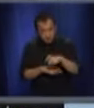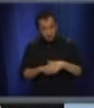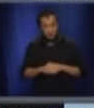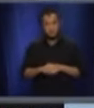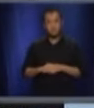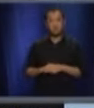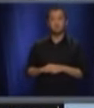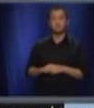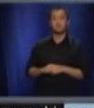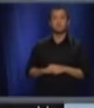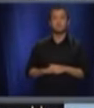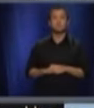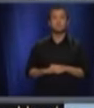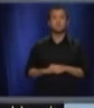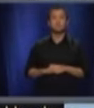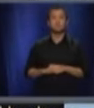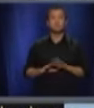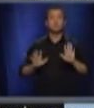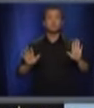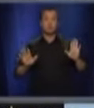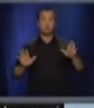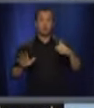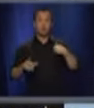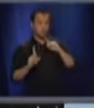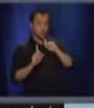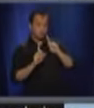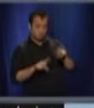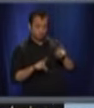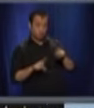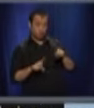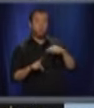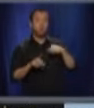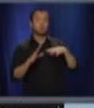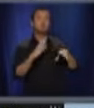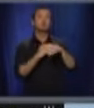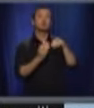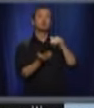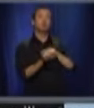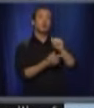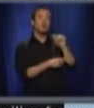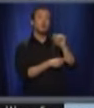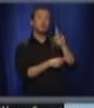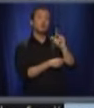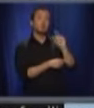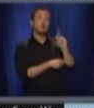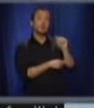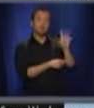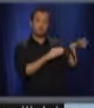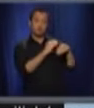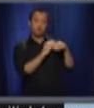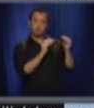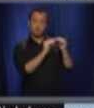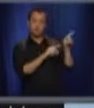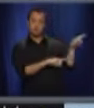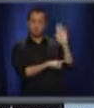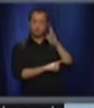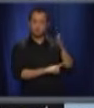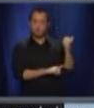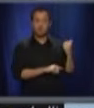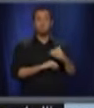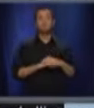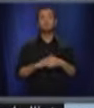Je vais laisser le docteur Arruda compléter ma réponse, mais ce à quoi les gens devraient travailler, c'est vraiment de